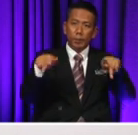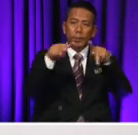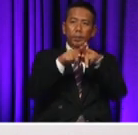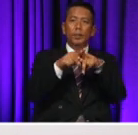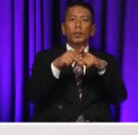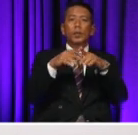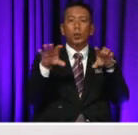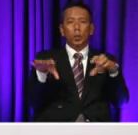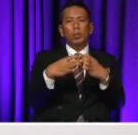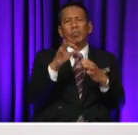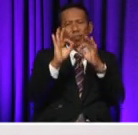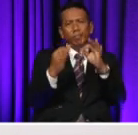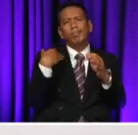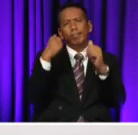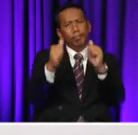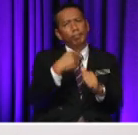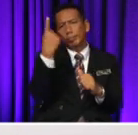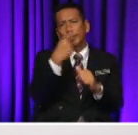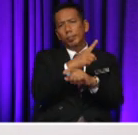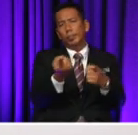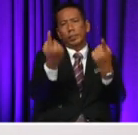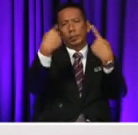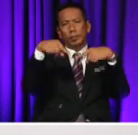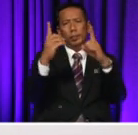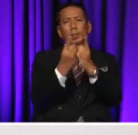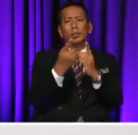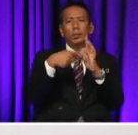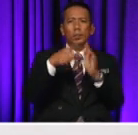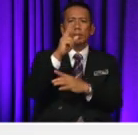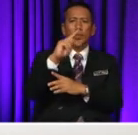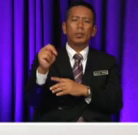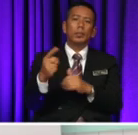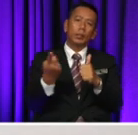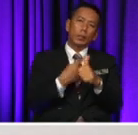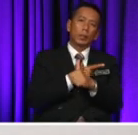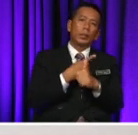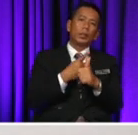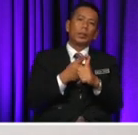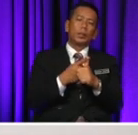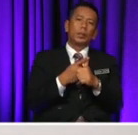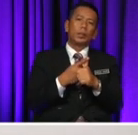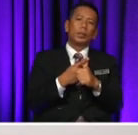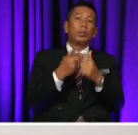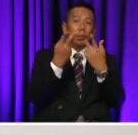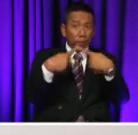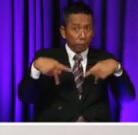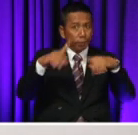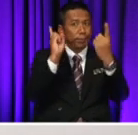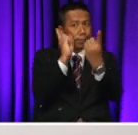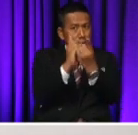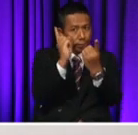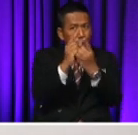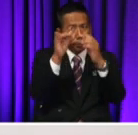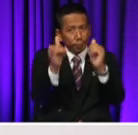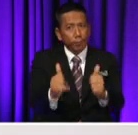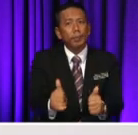ahli yang sering tidak hadir ke Sesi perjumpaan persatuan baik yang pertama sekali perlu berjumpa dengan